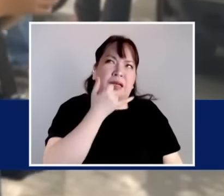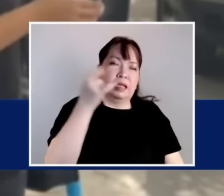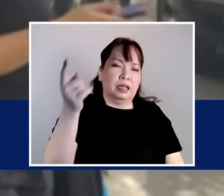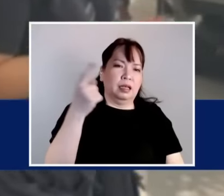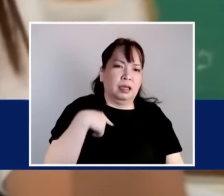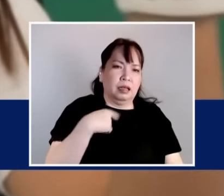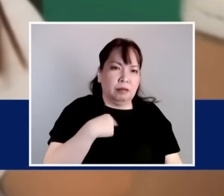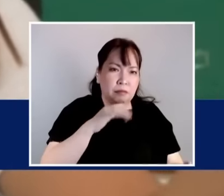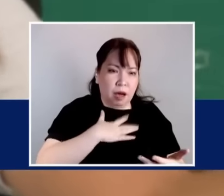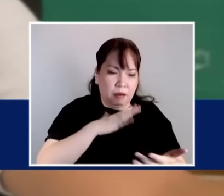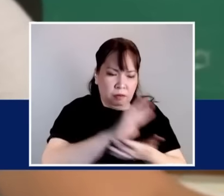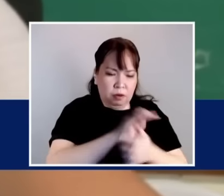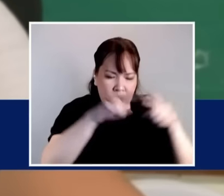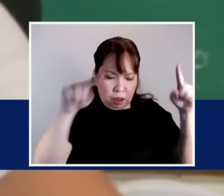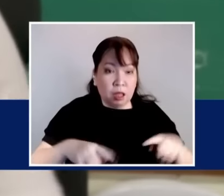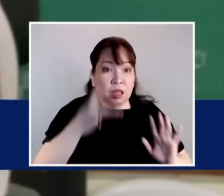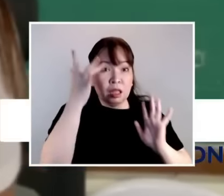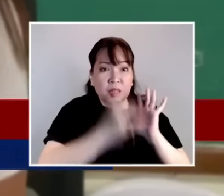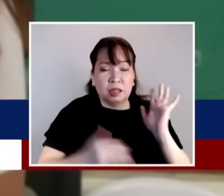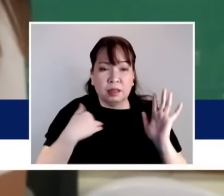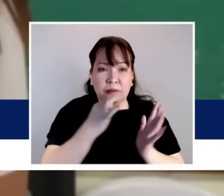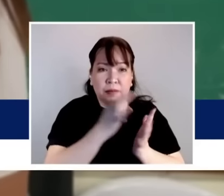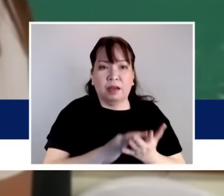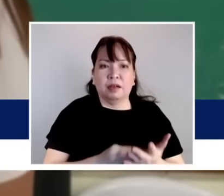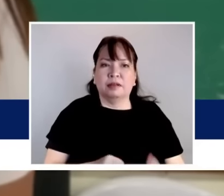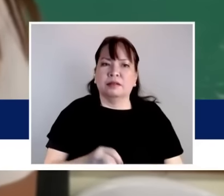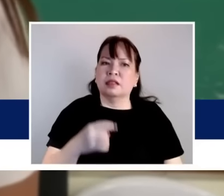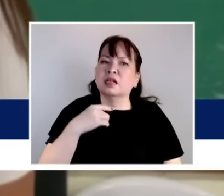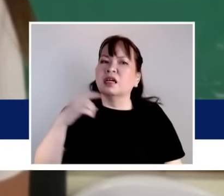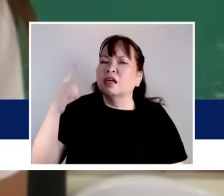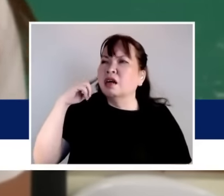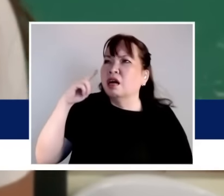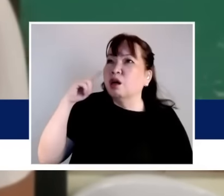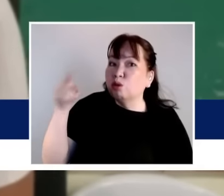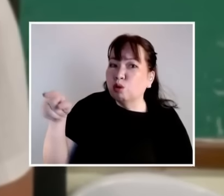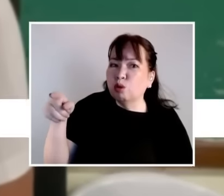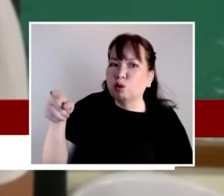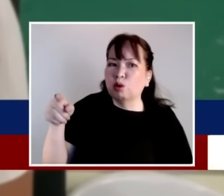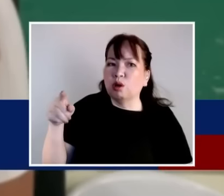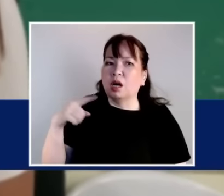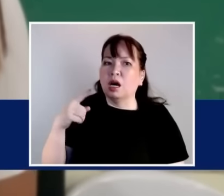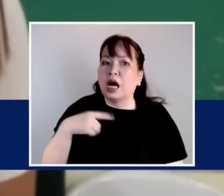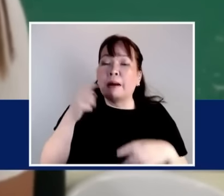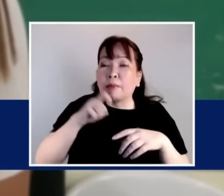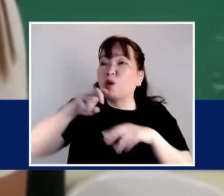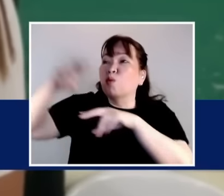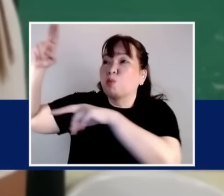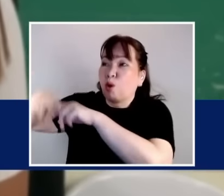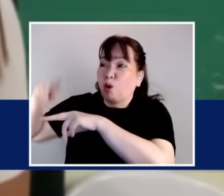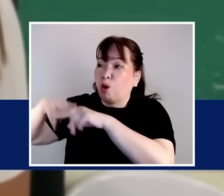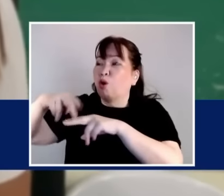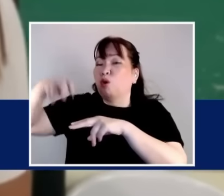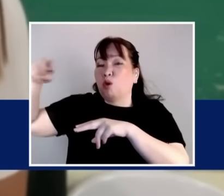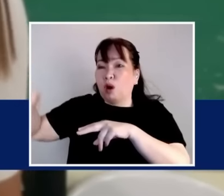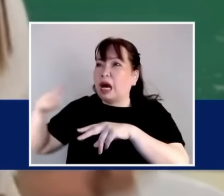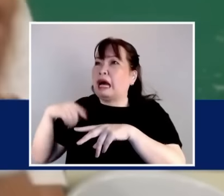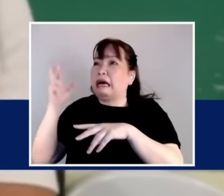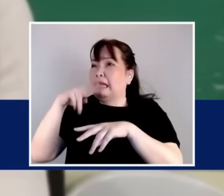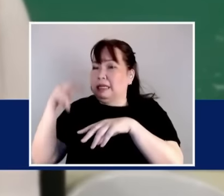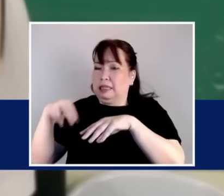ang aking boto. Dapat po umupo na po siya. So akala po niya, dito na po siya dediretso. So pagdiretso po niya